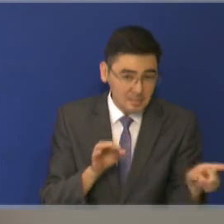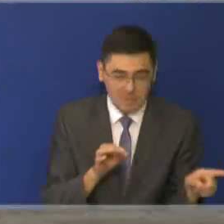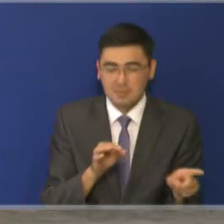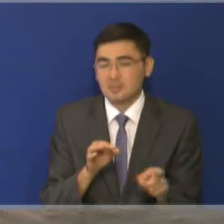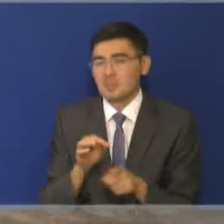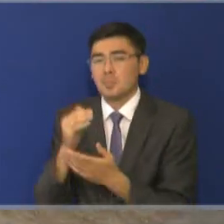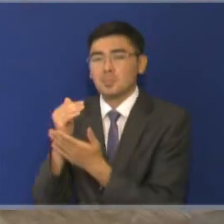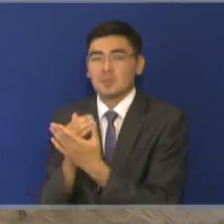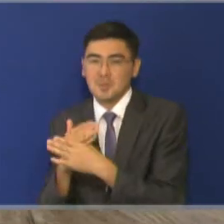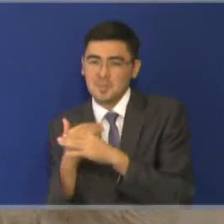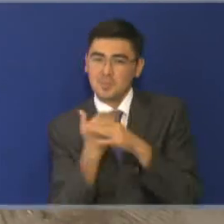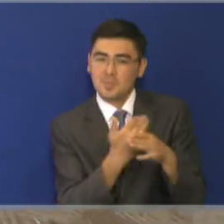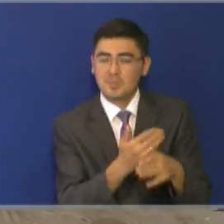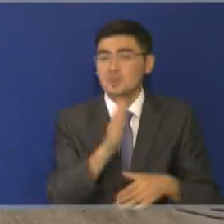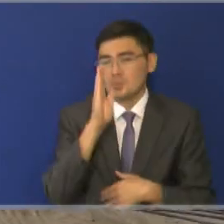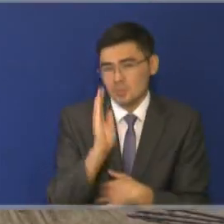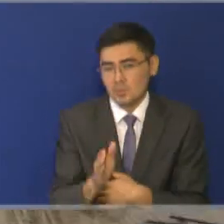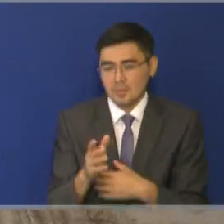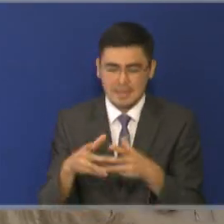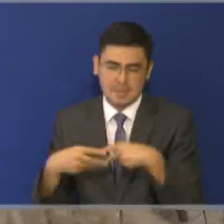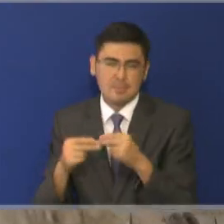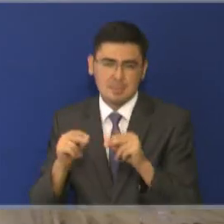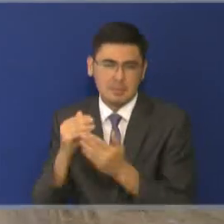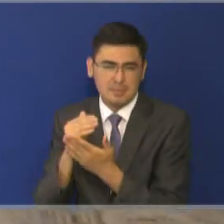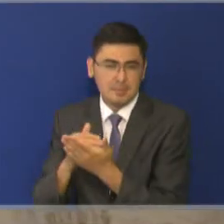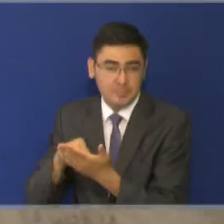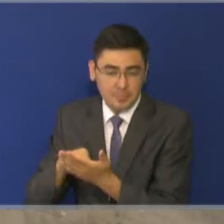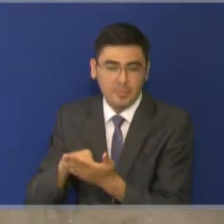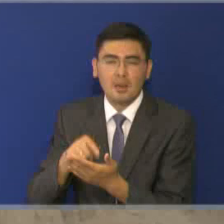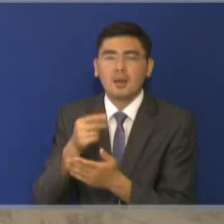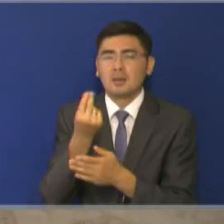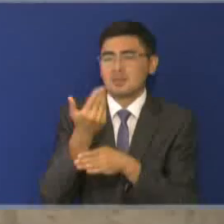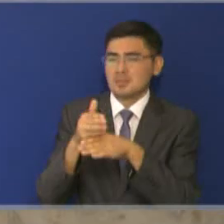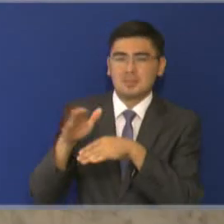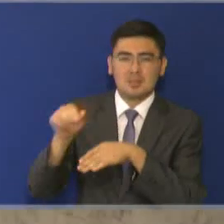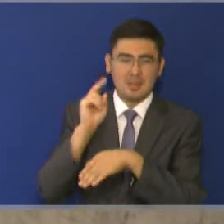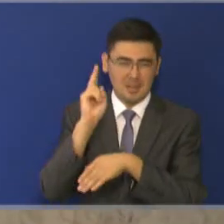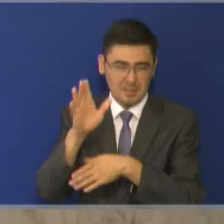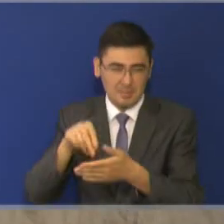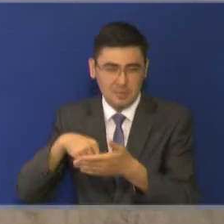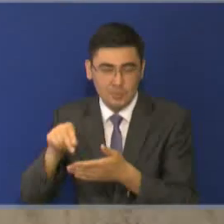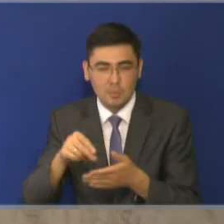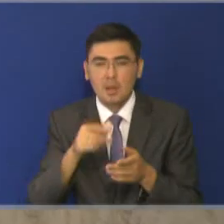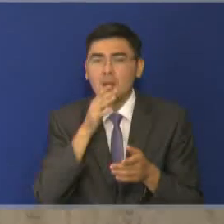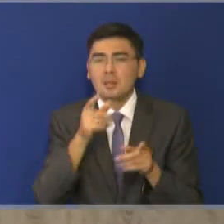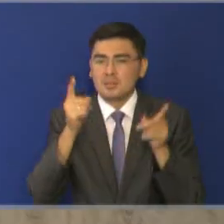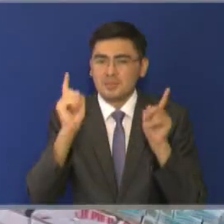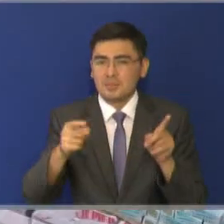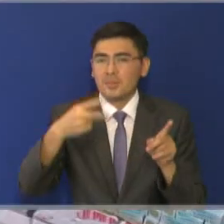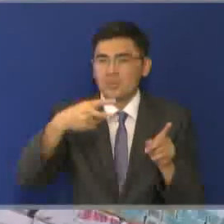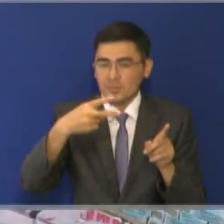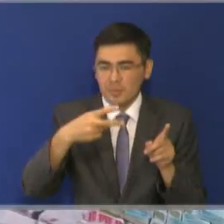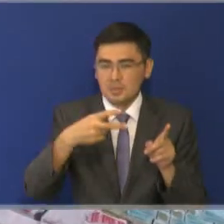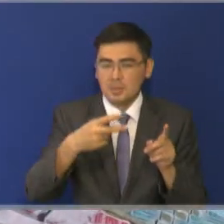қарастырылған. Бақытты отбасы мемлекеттік бағдарламасы бойынша ипотекалық несие 2%-бен 20 жылға дейінгі уақытқа беріледі. Сондай-ақ алғашқы